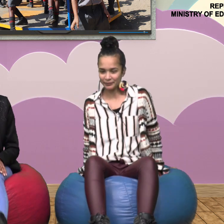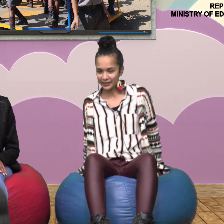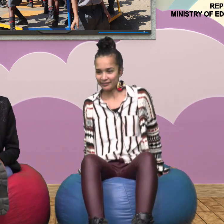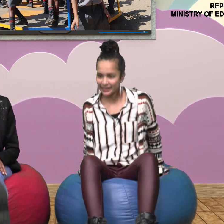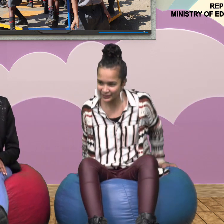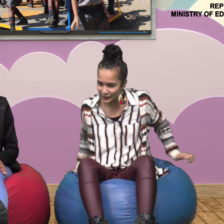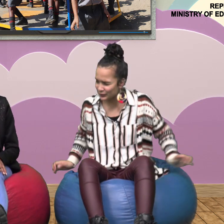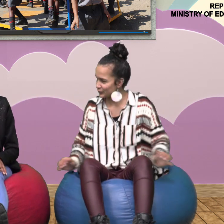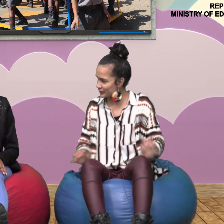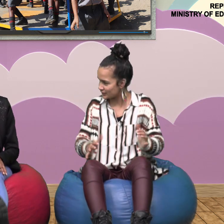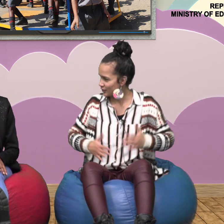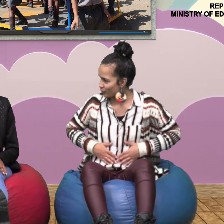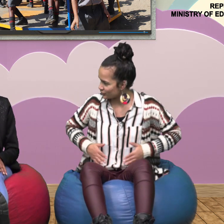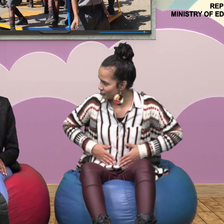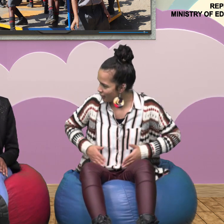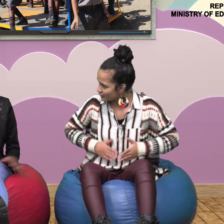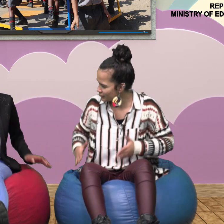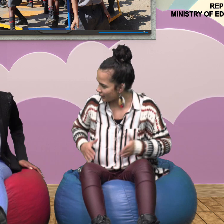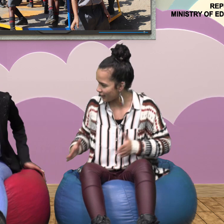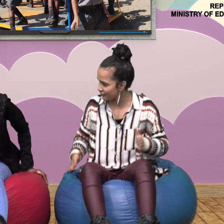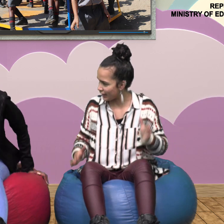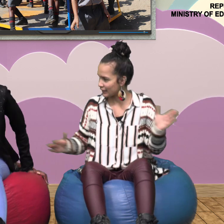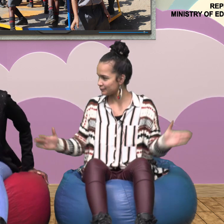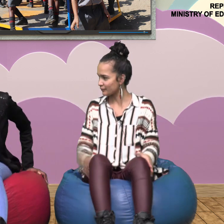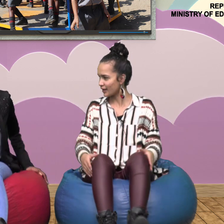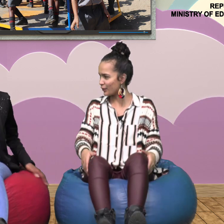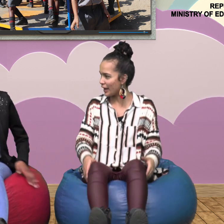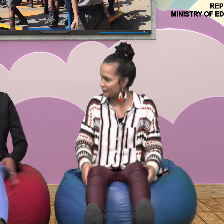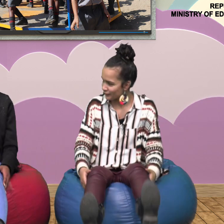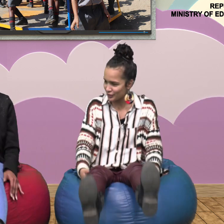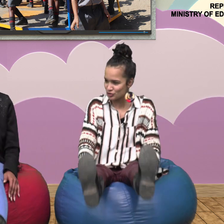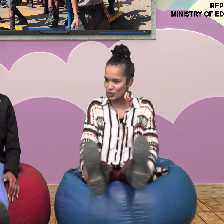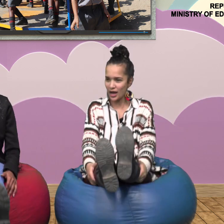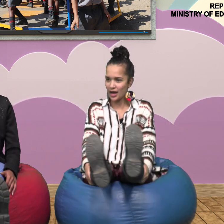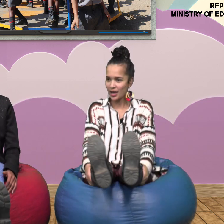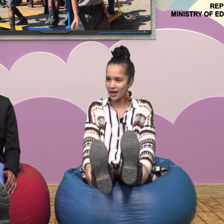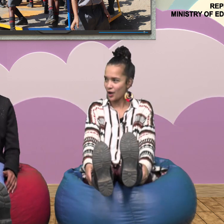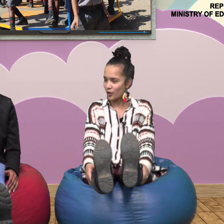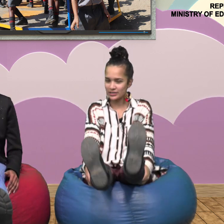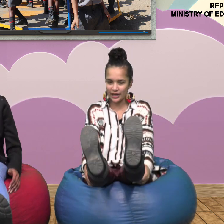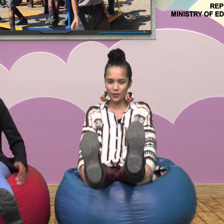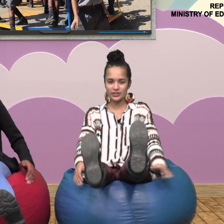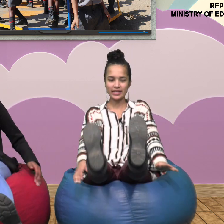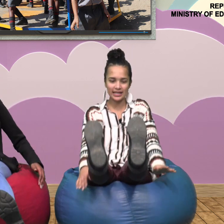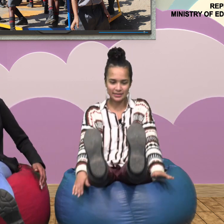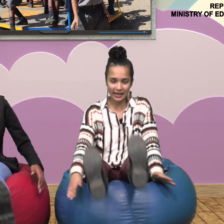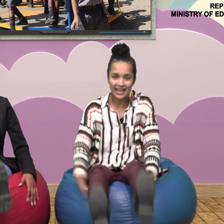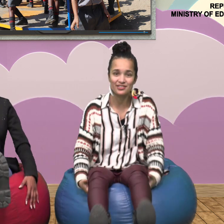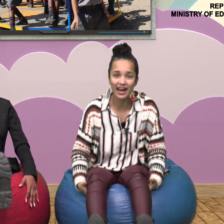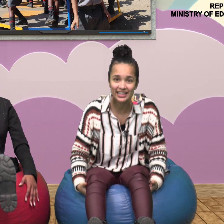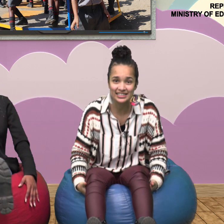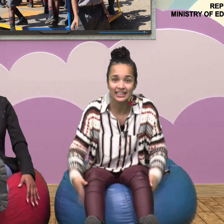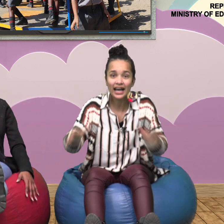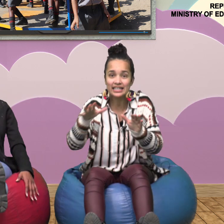nie. Jy weet net sodat ons maagspiere kan werk. Okay. So, ons gaan nou steek julle se bene uit